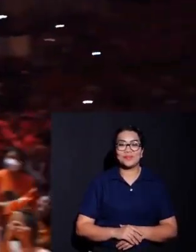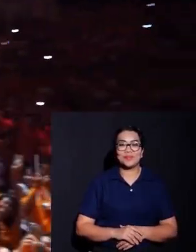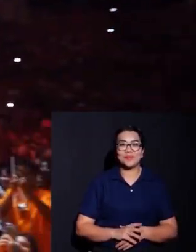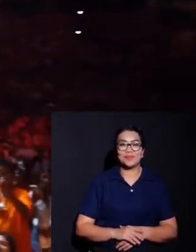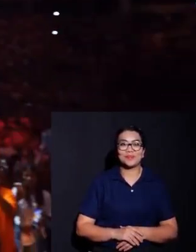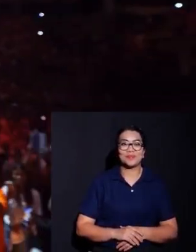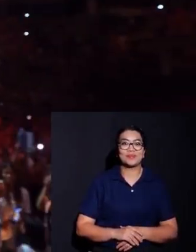ประธาน